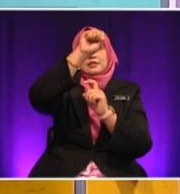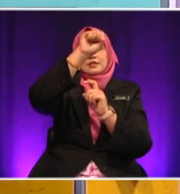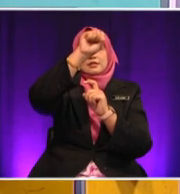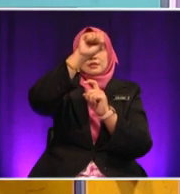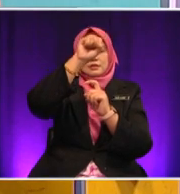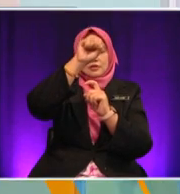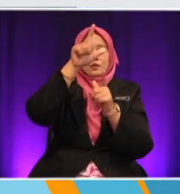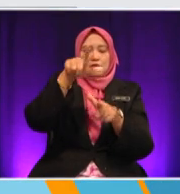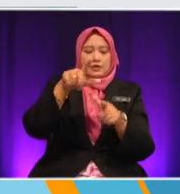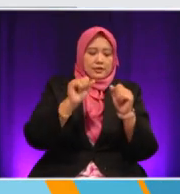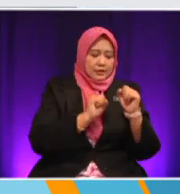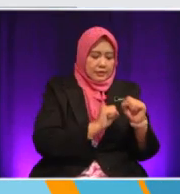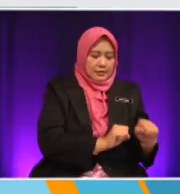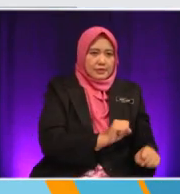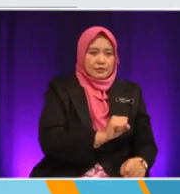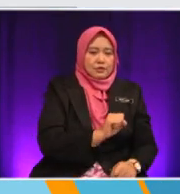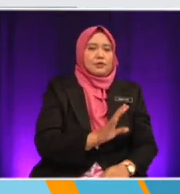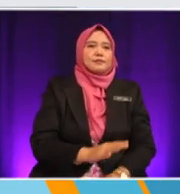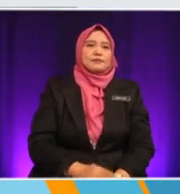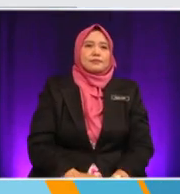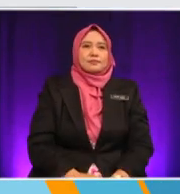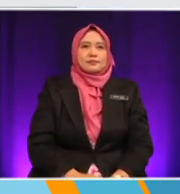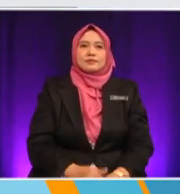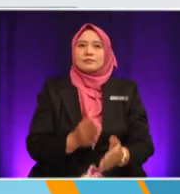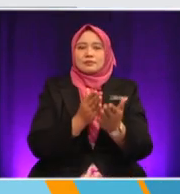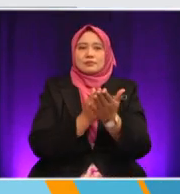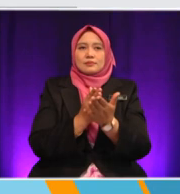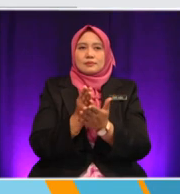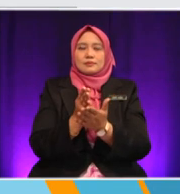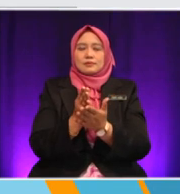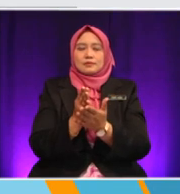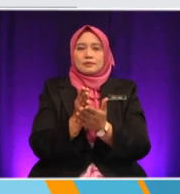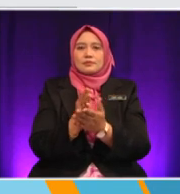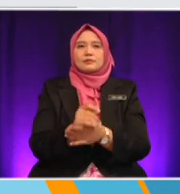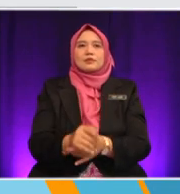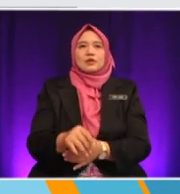ke bawah jadi kemudian Diteruskan dengan J